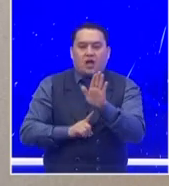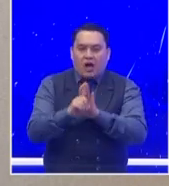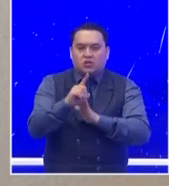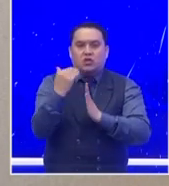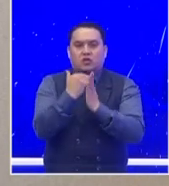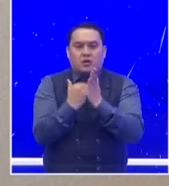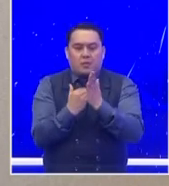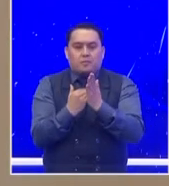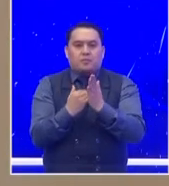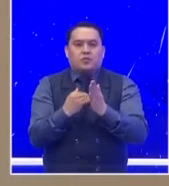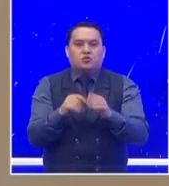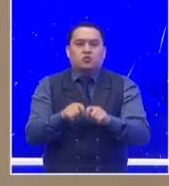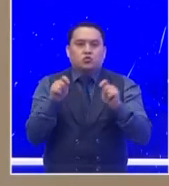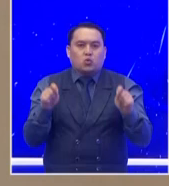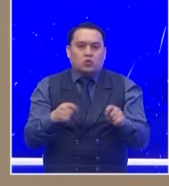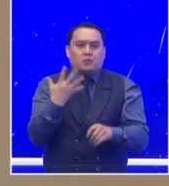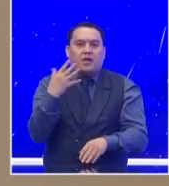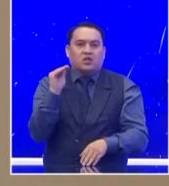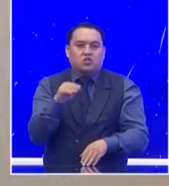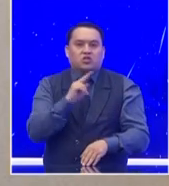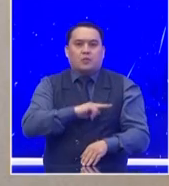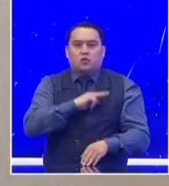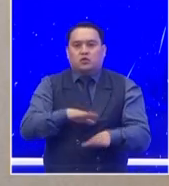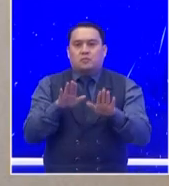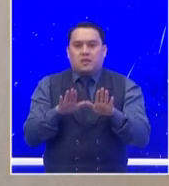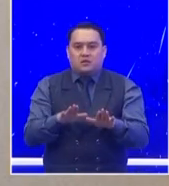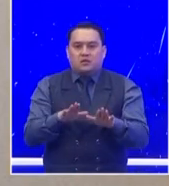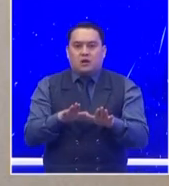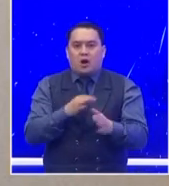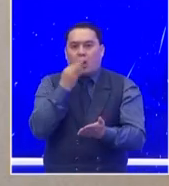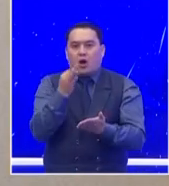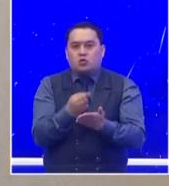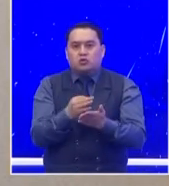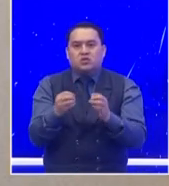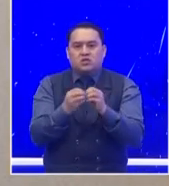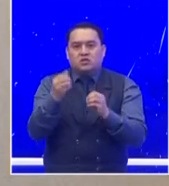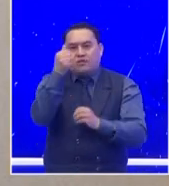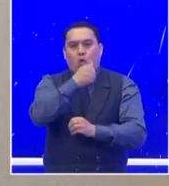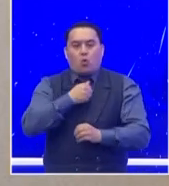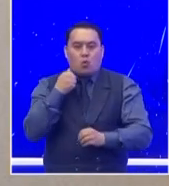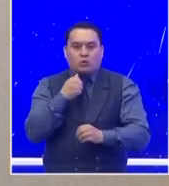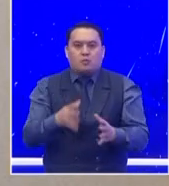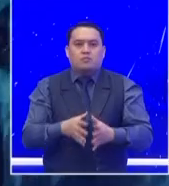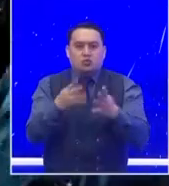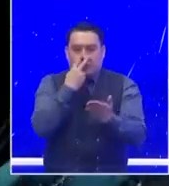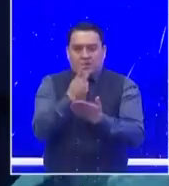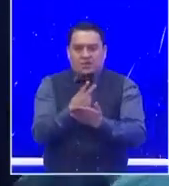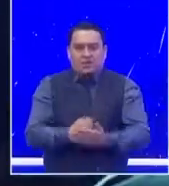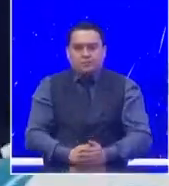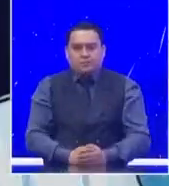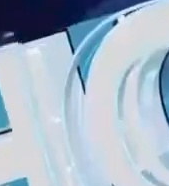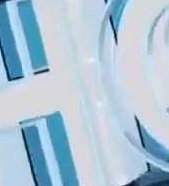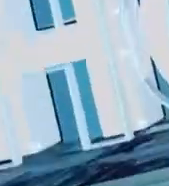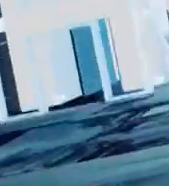программы «Дорожная карта бизнеса» создано порядка 5000 рабочих мест. Отчет идет у нас с 2010 года, то есть это тоже достаточно большой показатель.